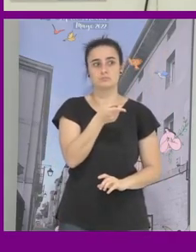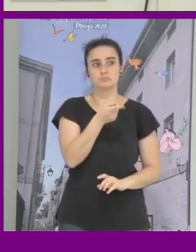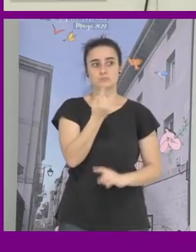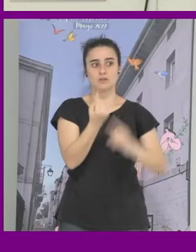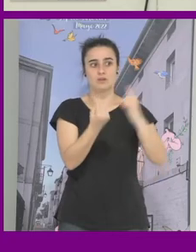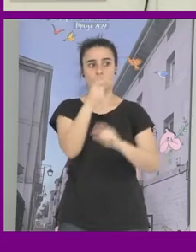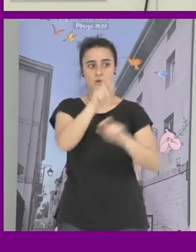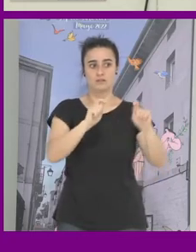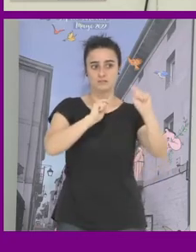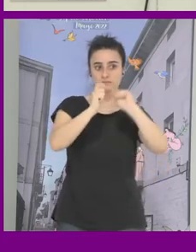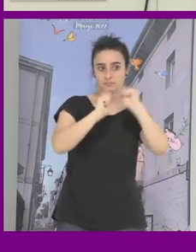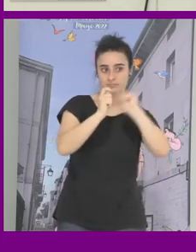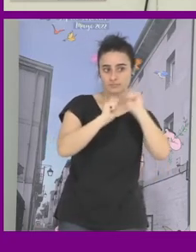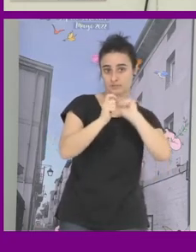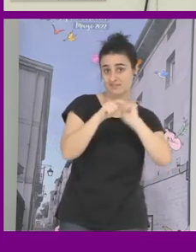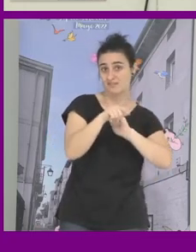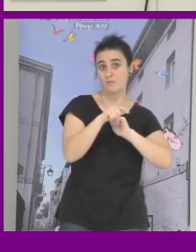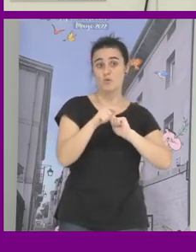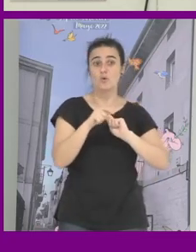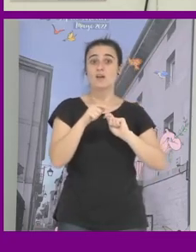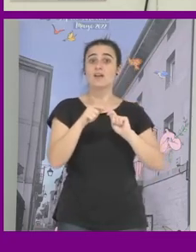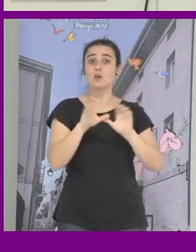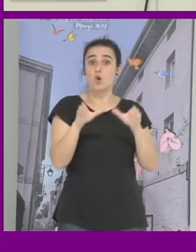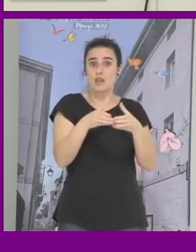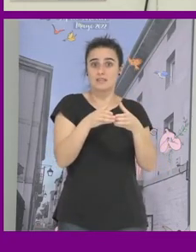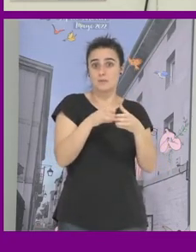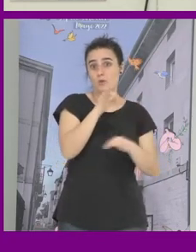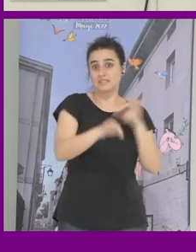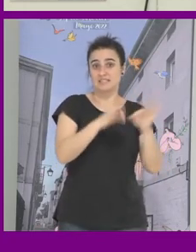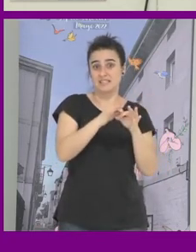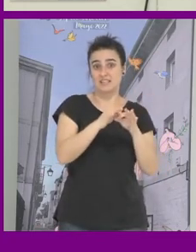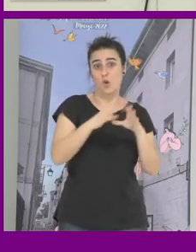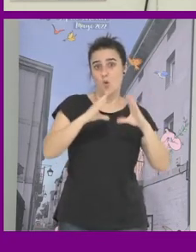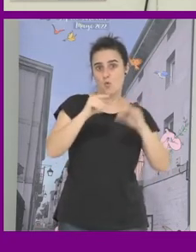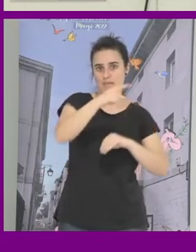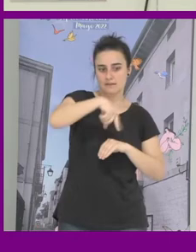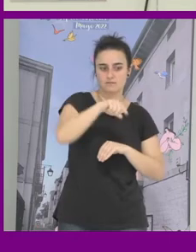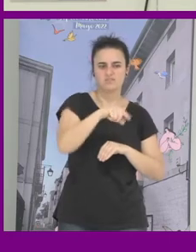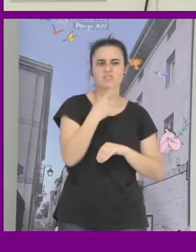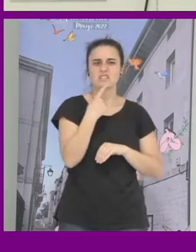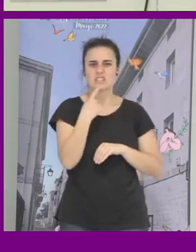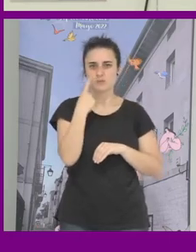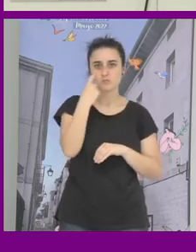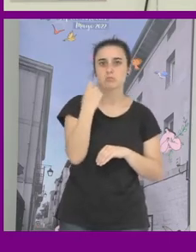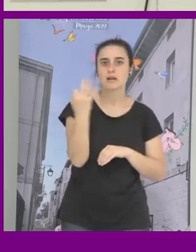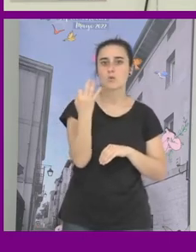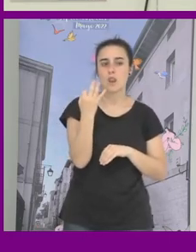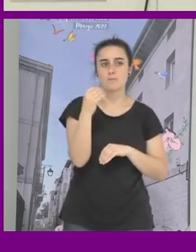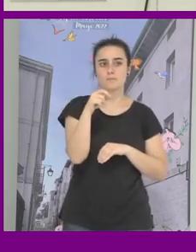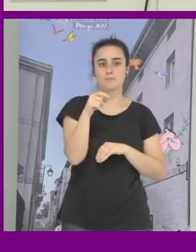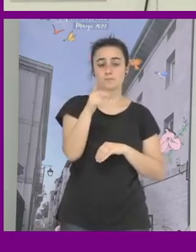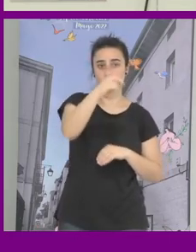batzuek, Valentziako Ziklo Boyers kolektiboko kidek, ba, nabarmentzen dute, izan